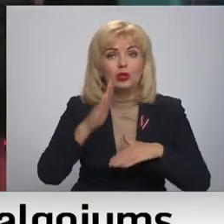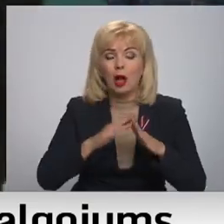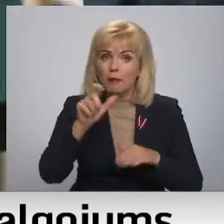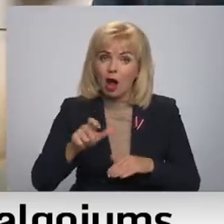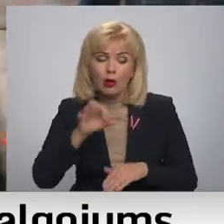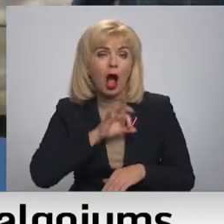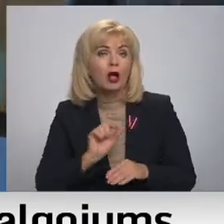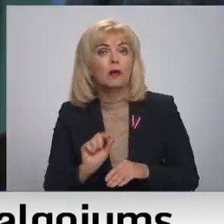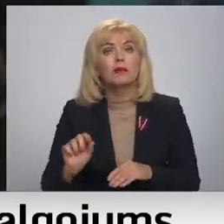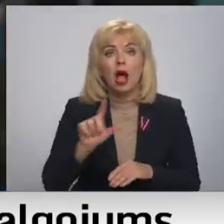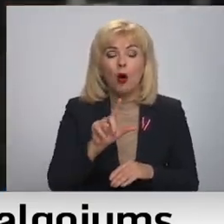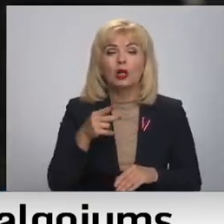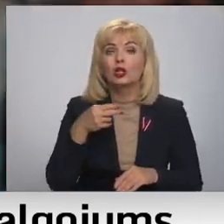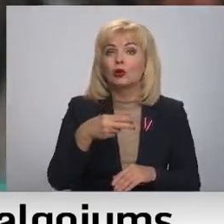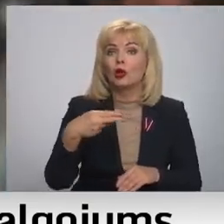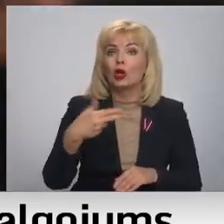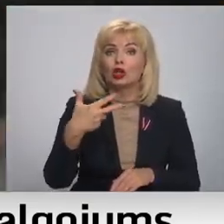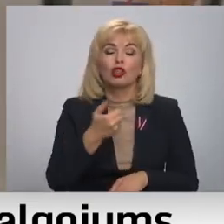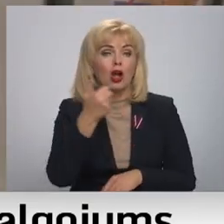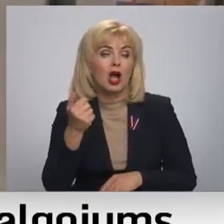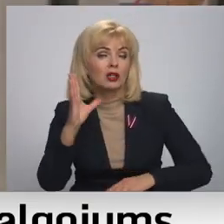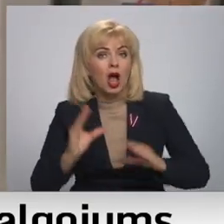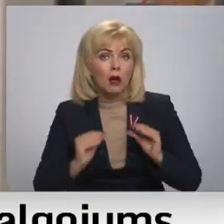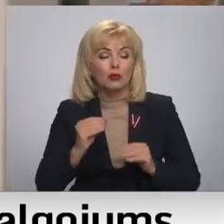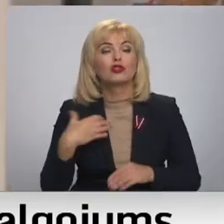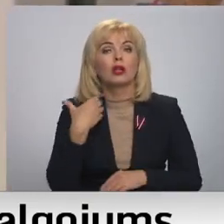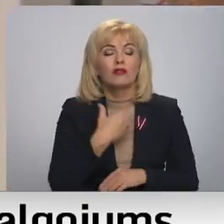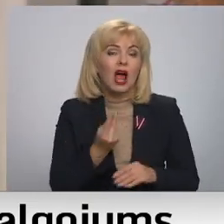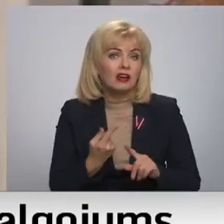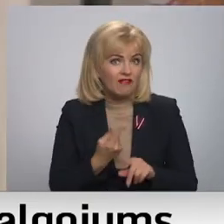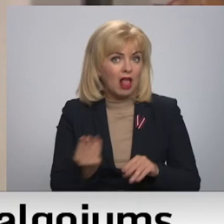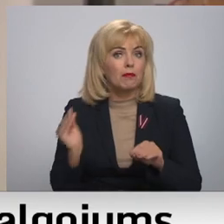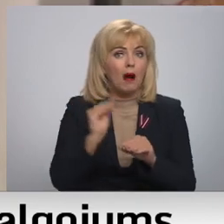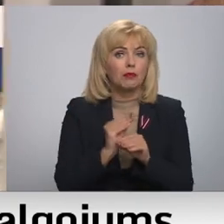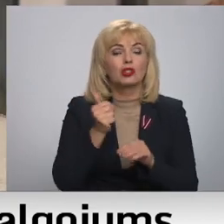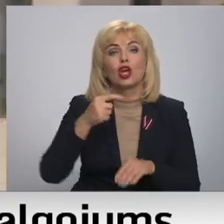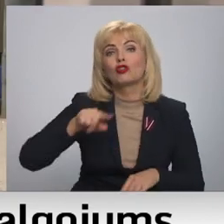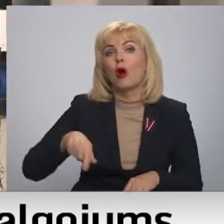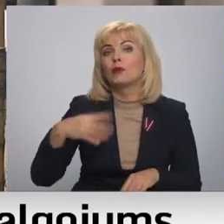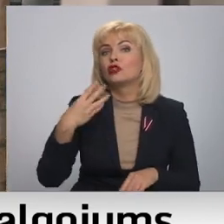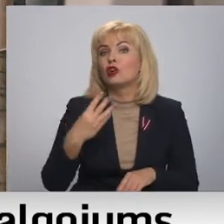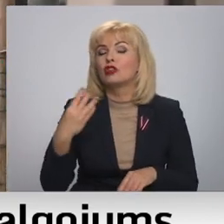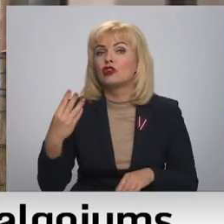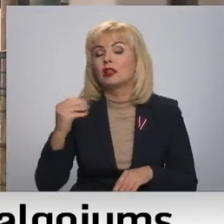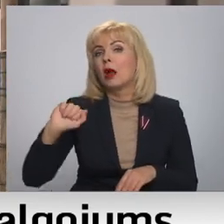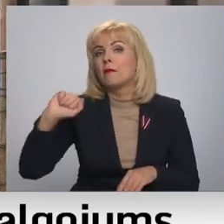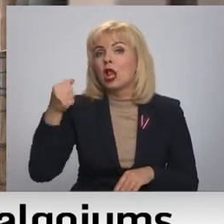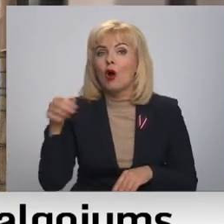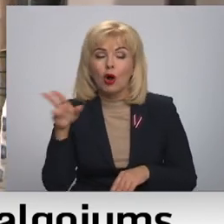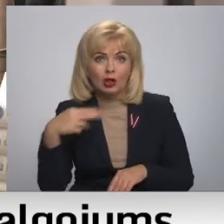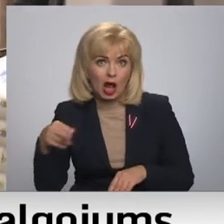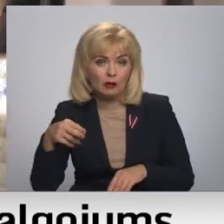algu pieaugumam 2023. Gada budžetā būs vajadzīgi papildu 6,44 miljonu eiro,